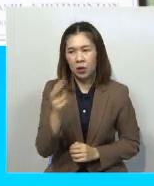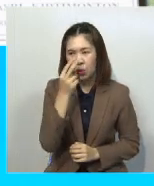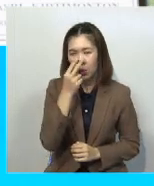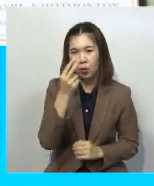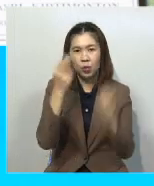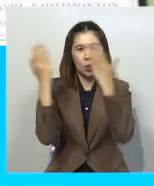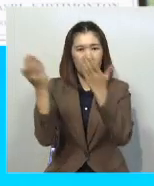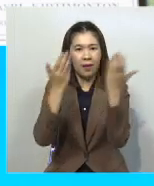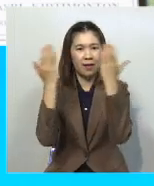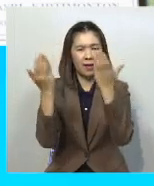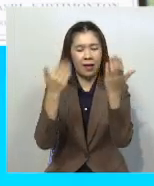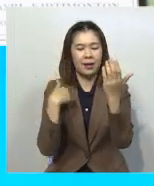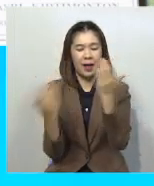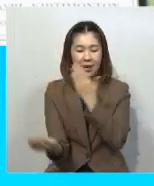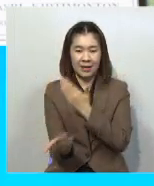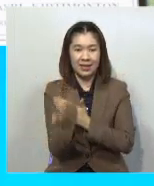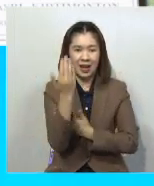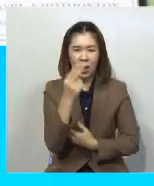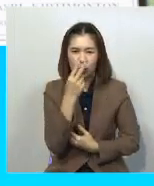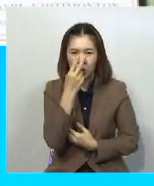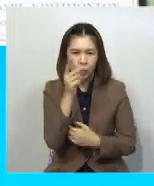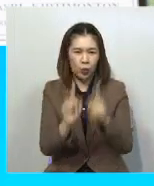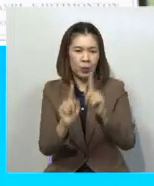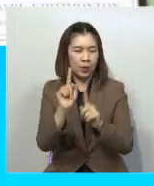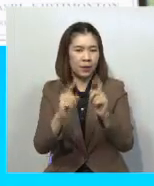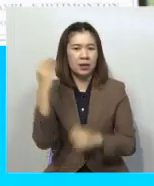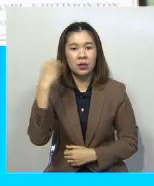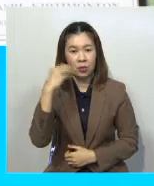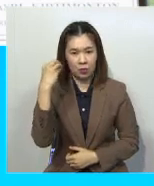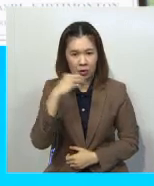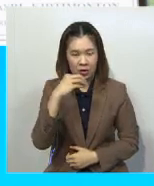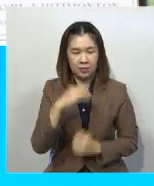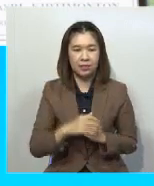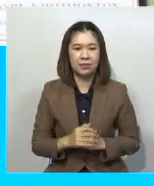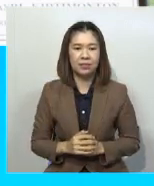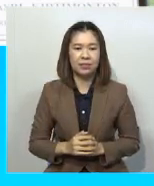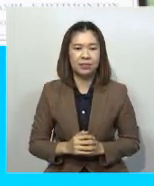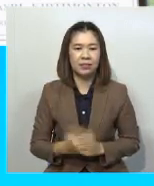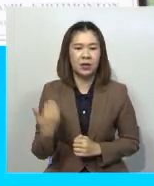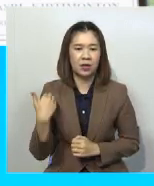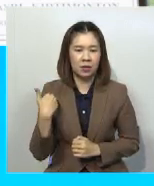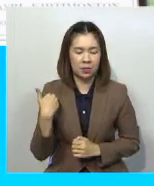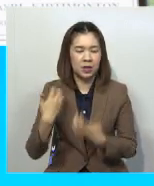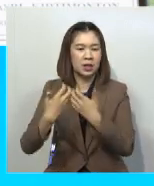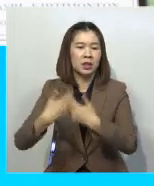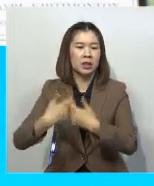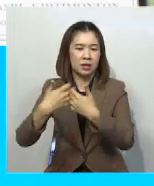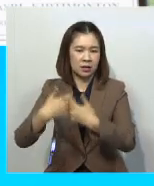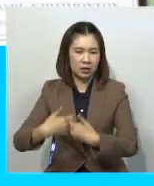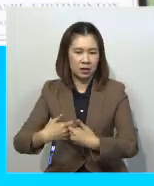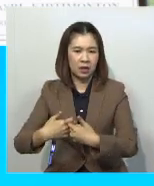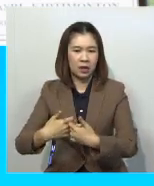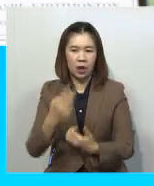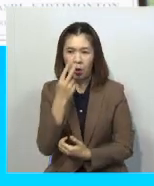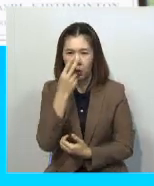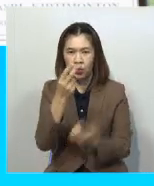อากาศเนี่ยทุกเช้าเวลา 7:00 นโดยการปล่อยบอลลูนตรวจสภาพอากาศขึ้นไปตรวจสภาพอากาศ